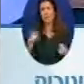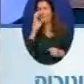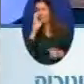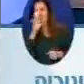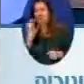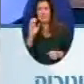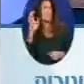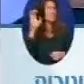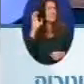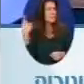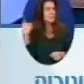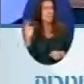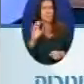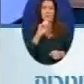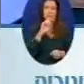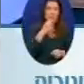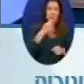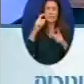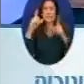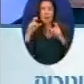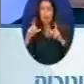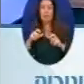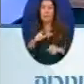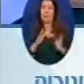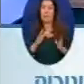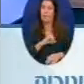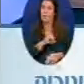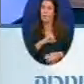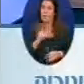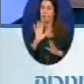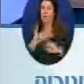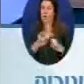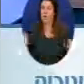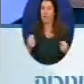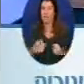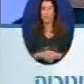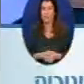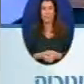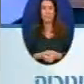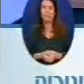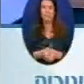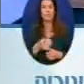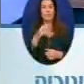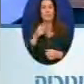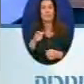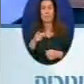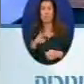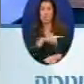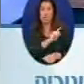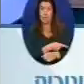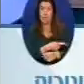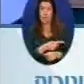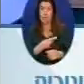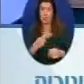סתר. כל מה שיש ואתה מכיר, וזה באמת מרתק. הסמכויות של חוקרי המס הן כמו ששוחק? רחבות מאוד, כן, אפילו קצת